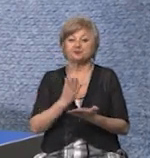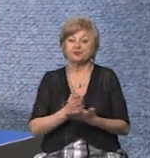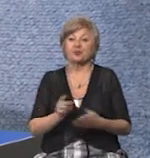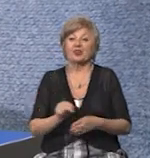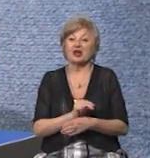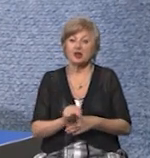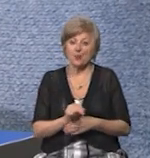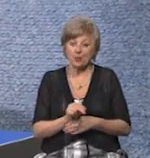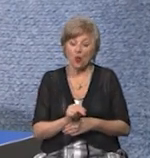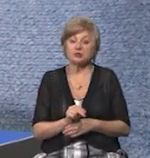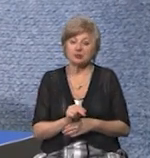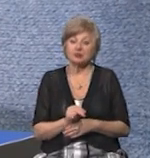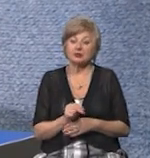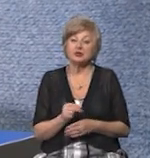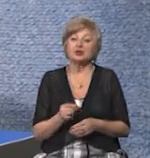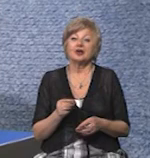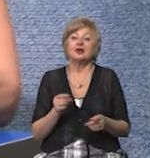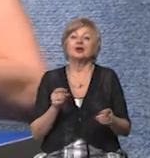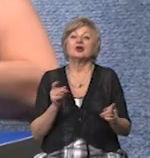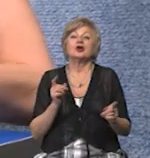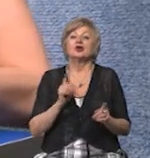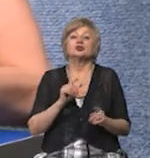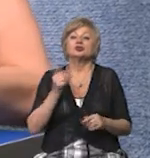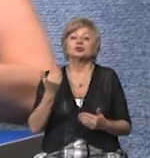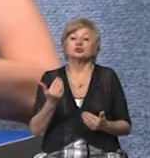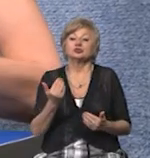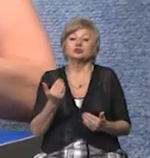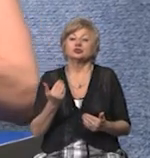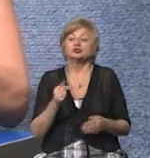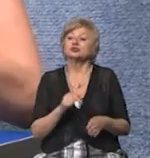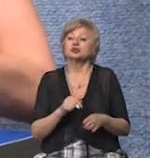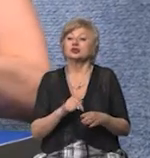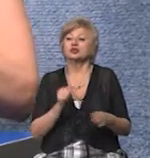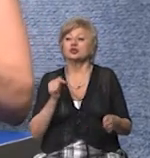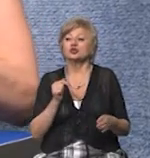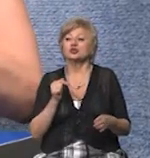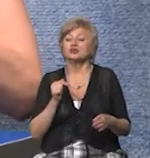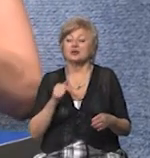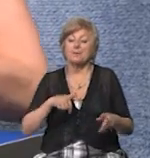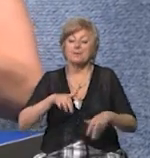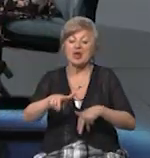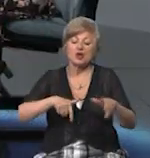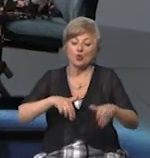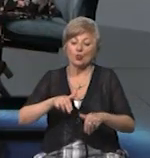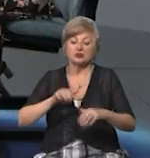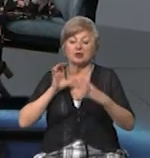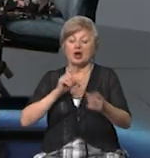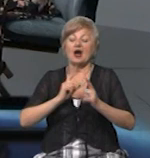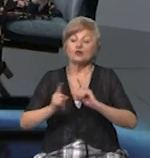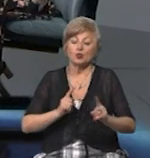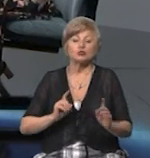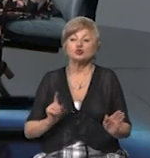ремонти, маємо різні дати. Що ти відчуваєш у це свято ремонту доріг і якихось пересувань, які зараз